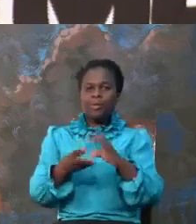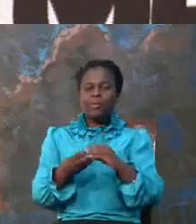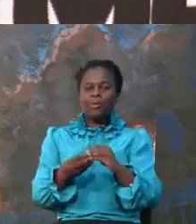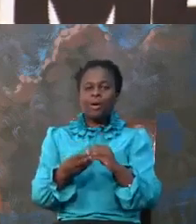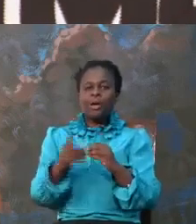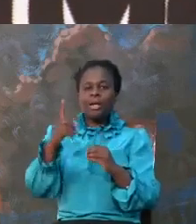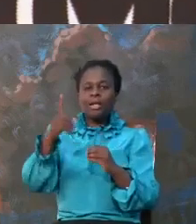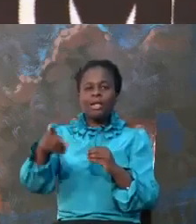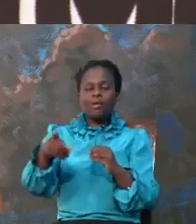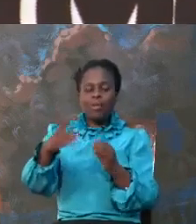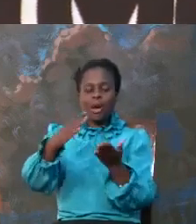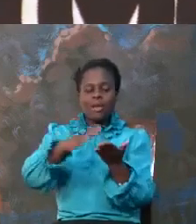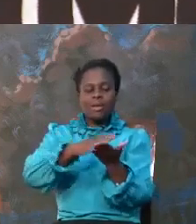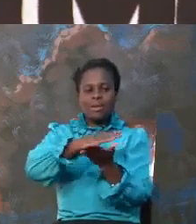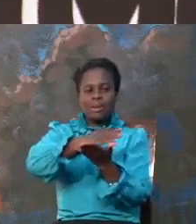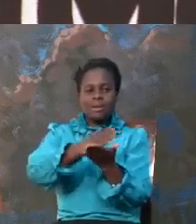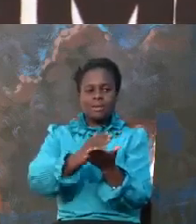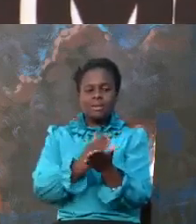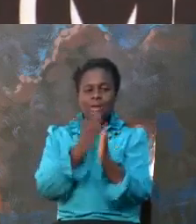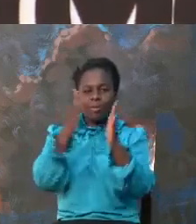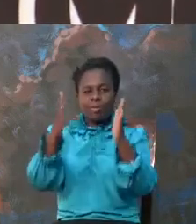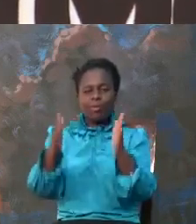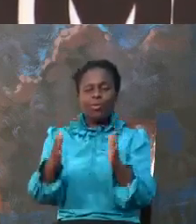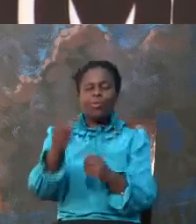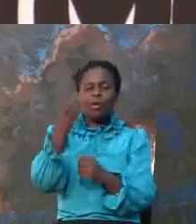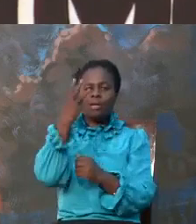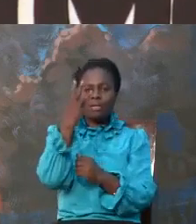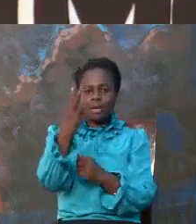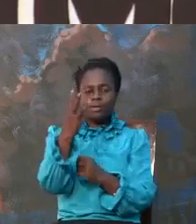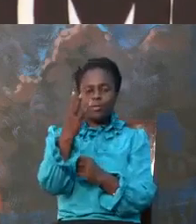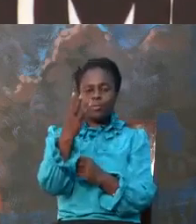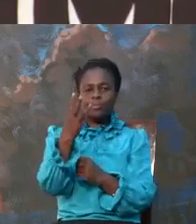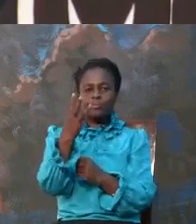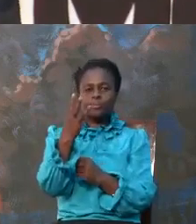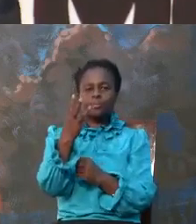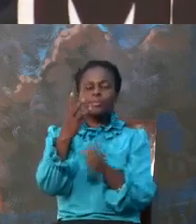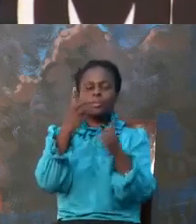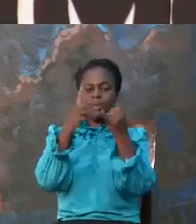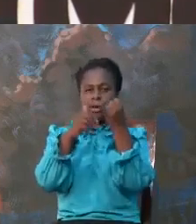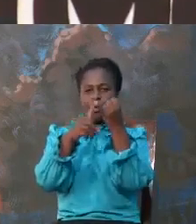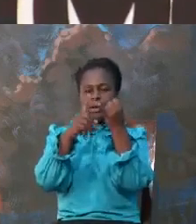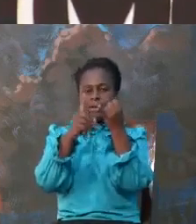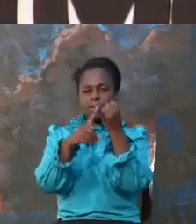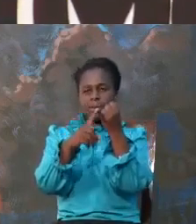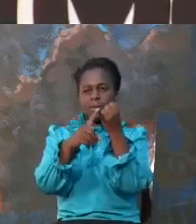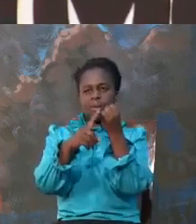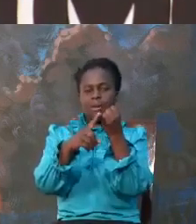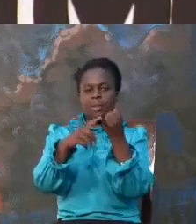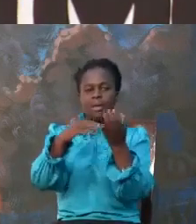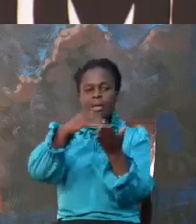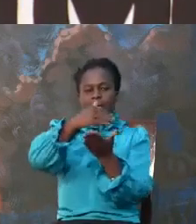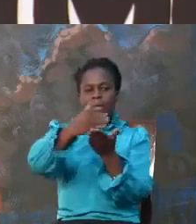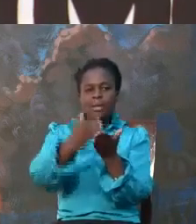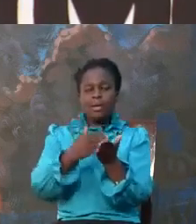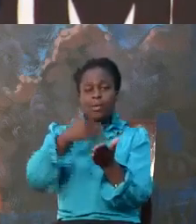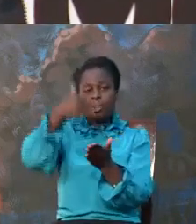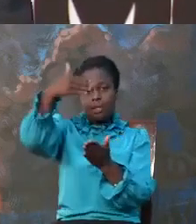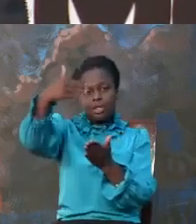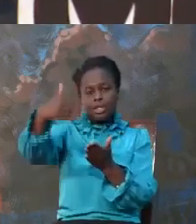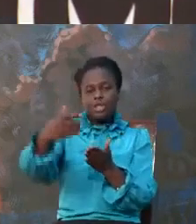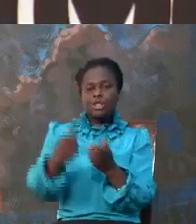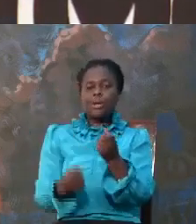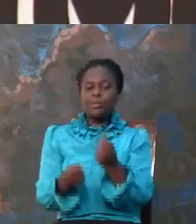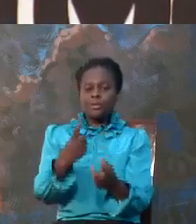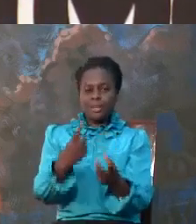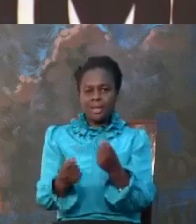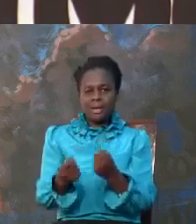ilikuwa na maeneo makubwa matatu kabla ya dhambi kuingia. Matatu. Eneo la kwanza ni eneo nje ya bustani ya Eden.